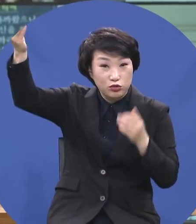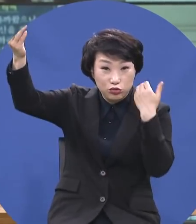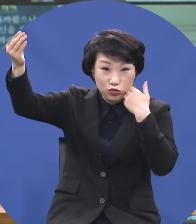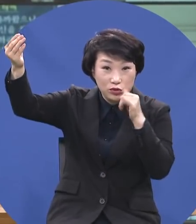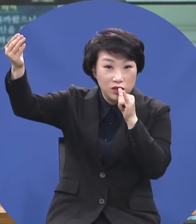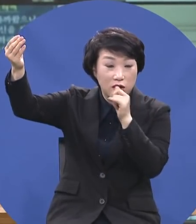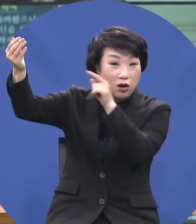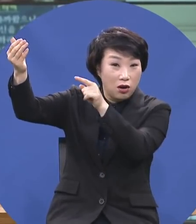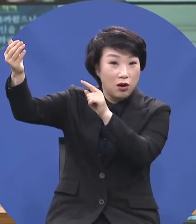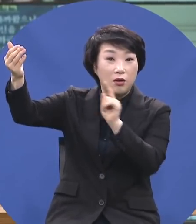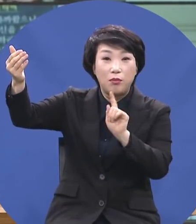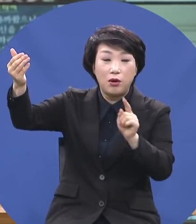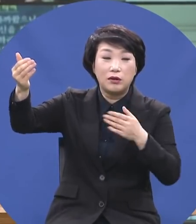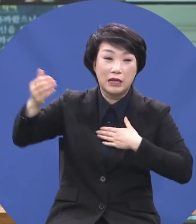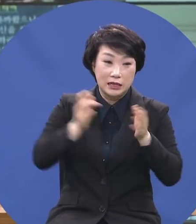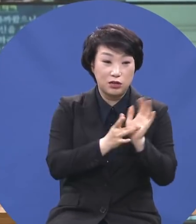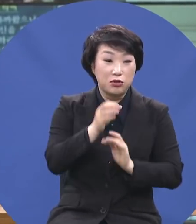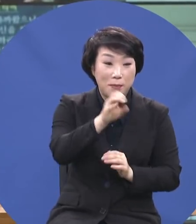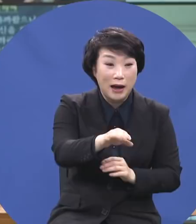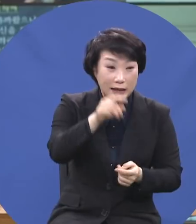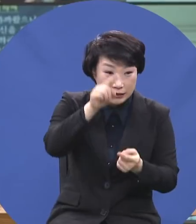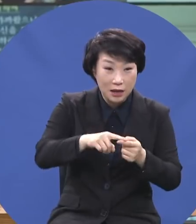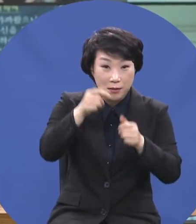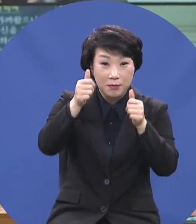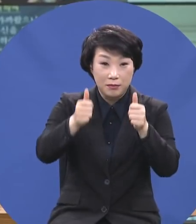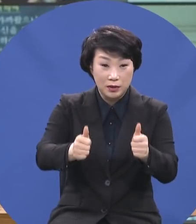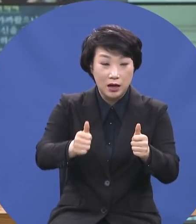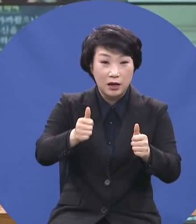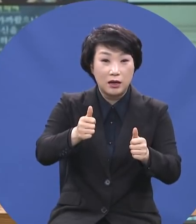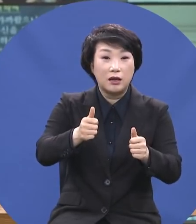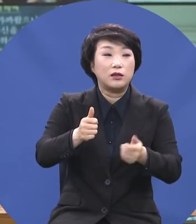나의 한 그 말이 마지막 날에 저를